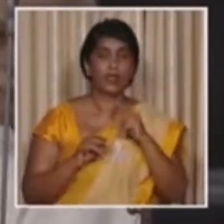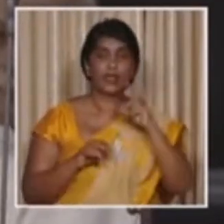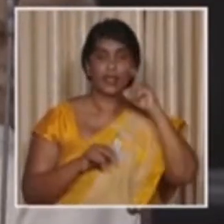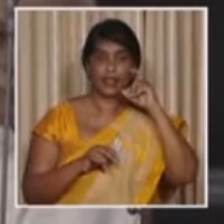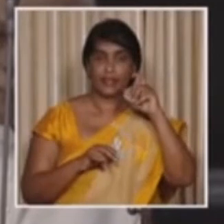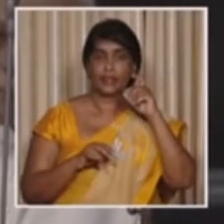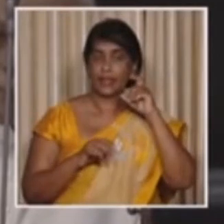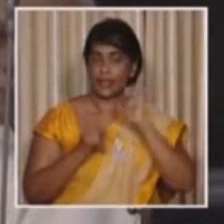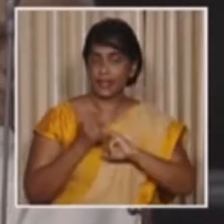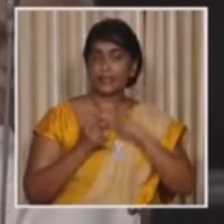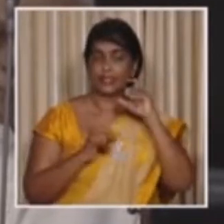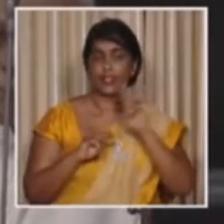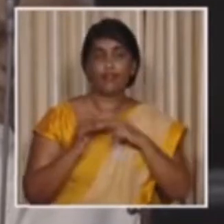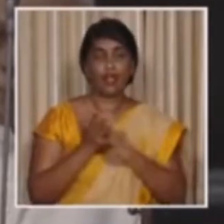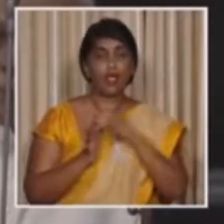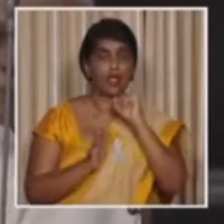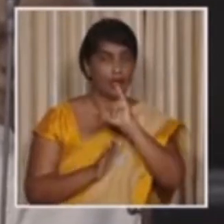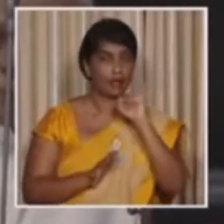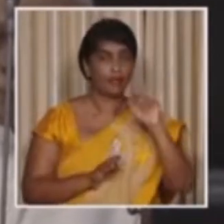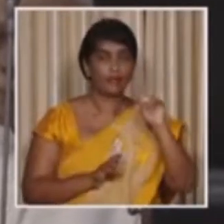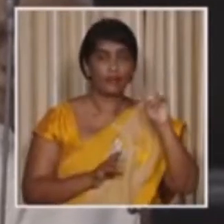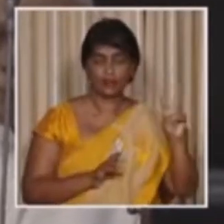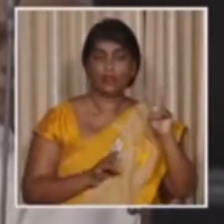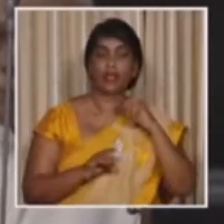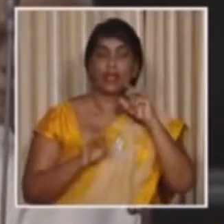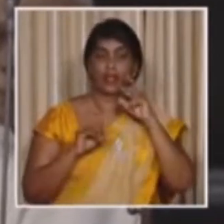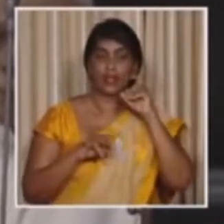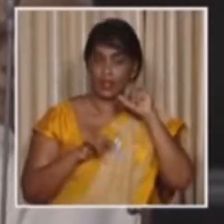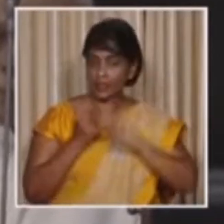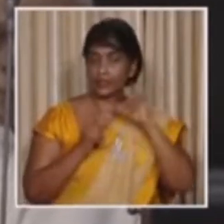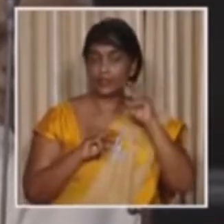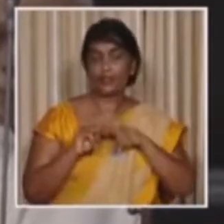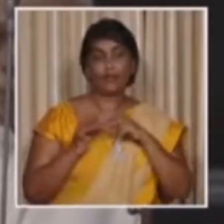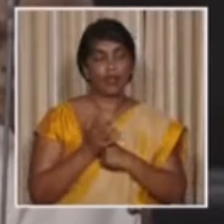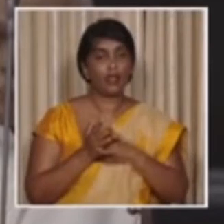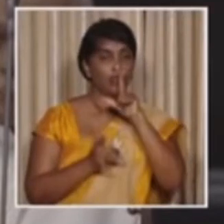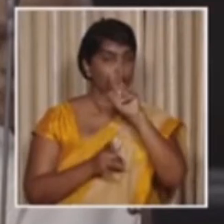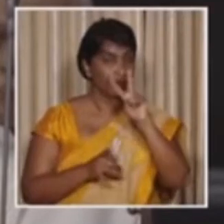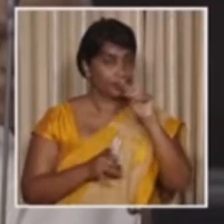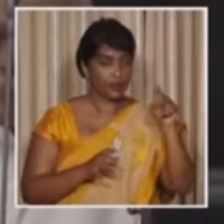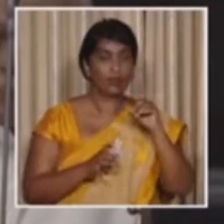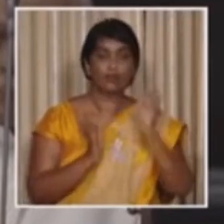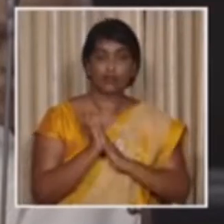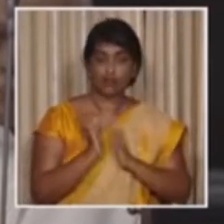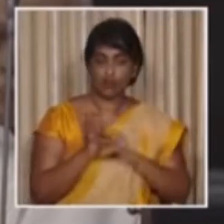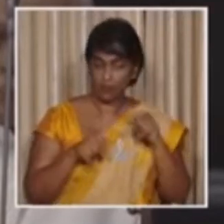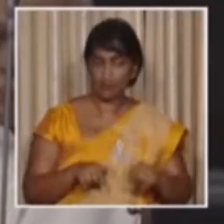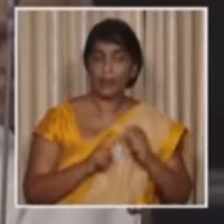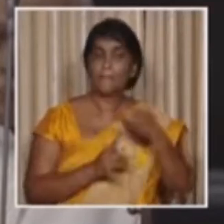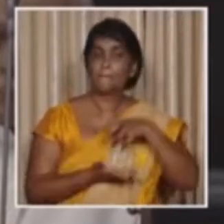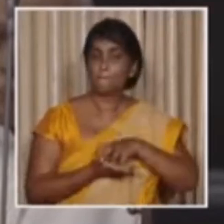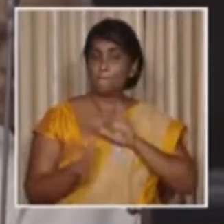SCFR 6/20/22 හා SCFR 7/20/22 අංක දාන නඩු කොමිෂන් සභාව විසින් දැන්ටමත් පළාත්